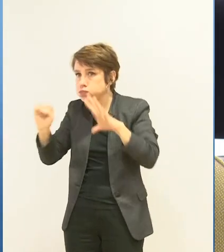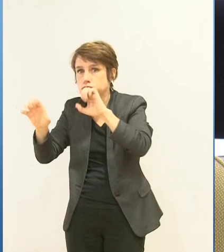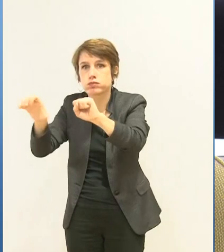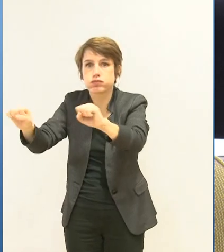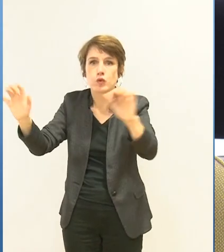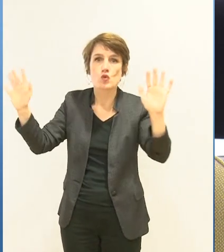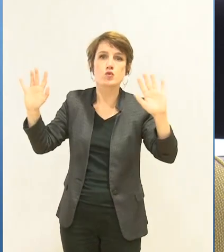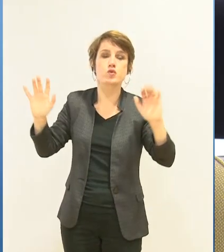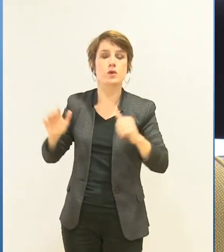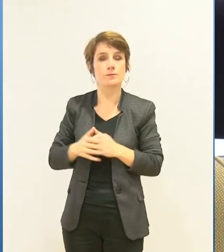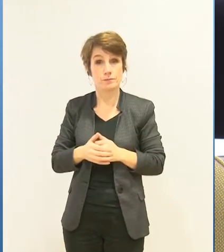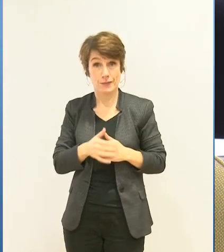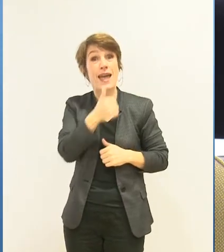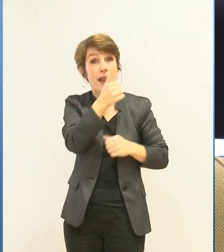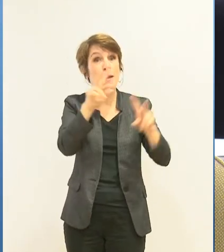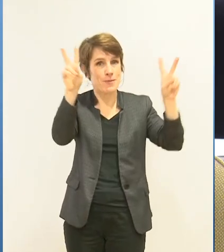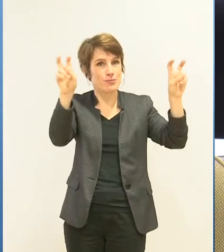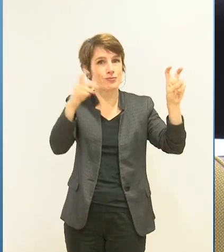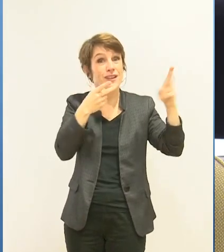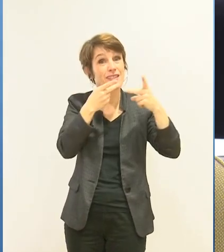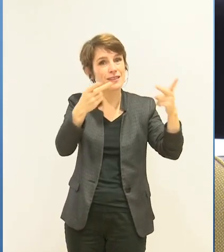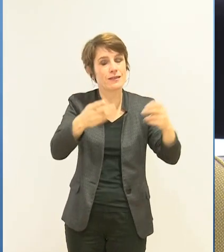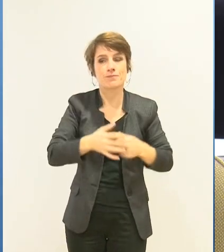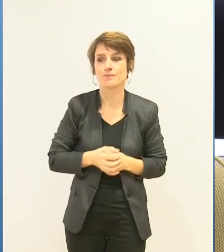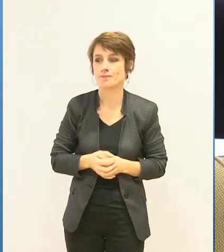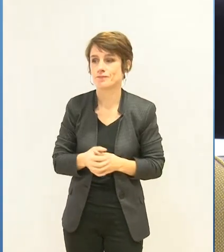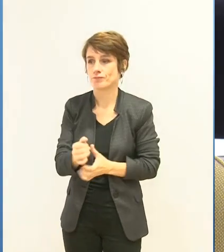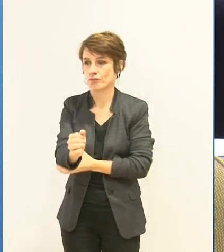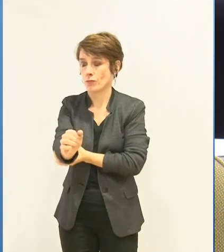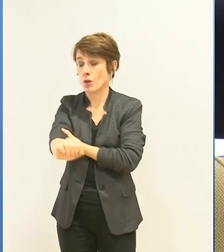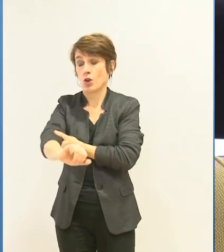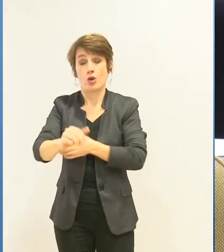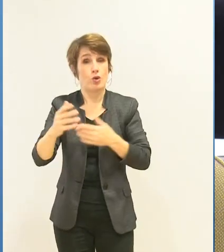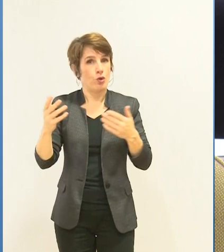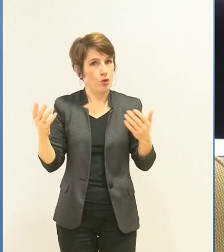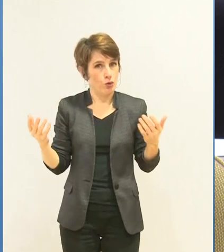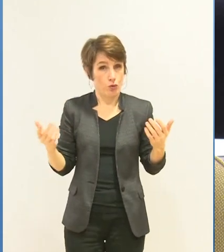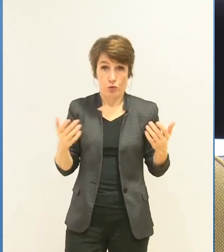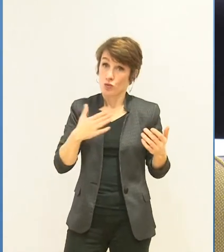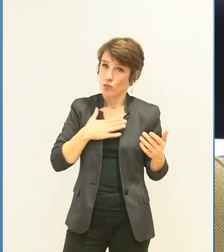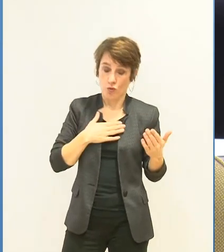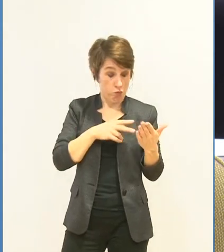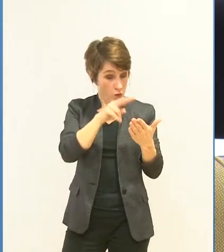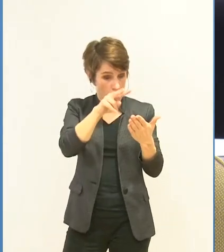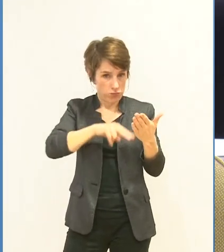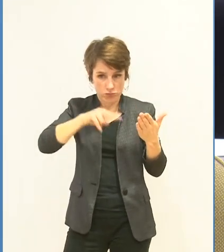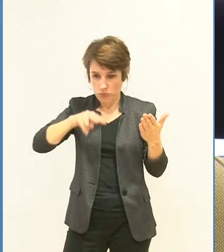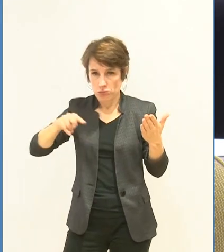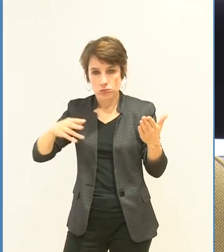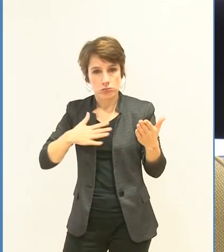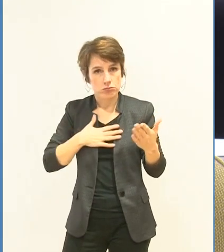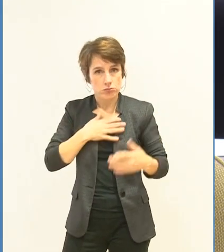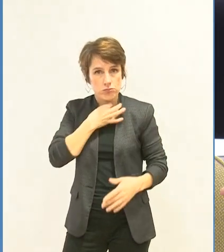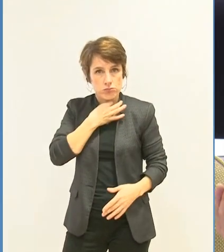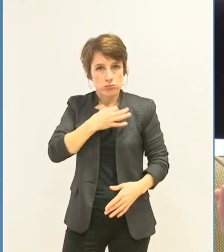fin de citation ces constats sont alarmants je rappelle qu'au travers